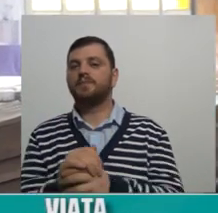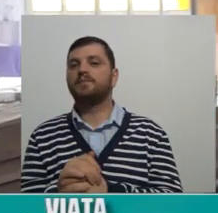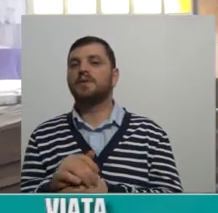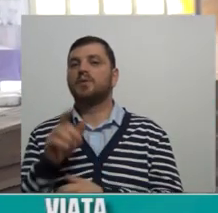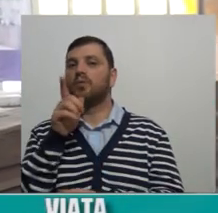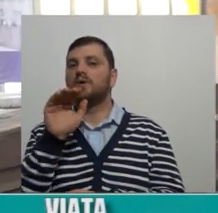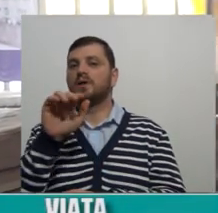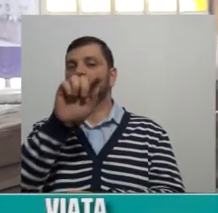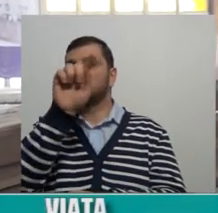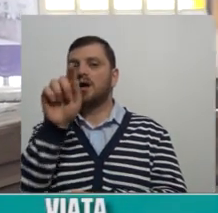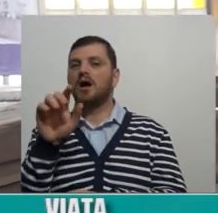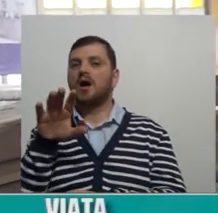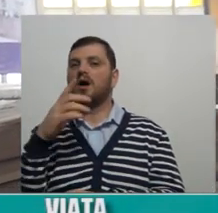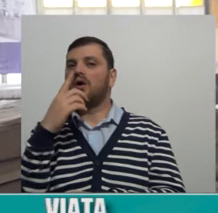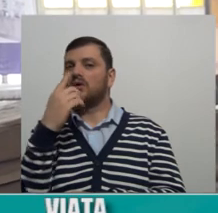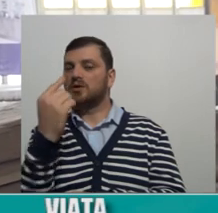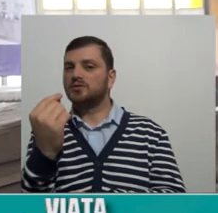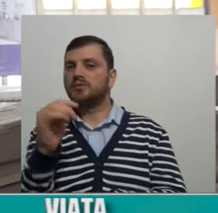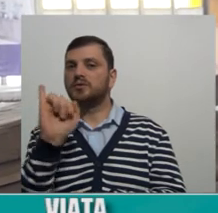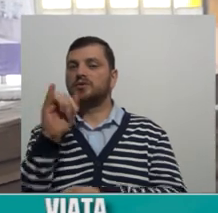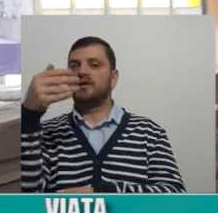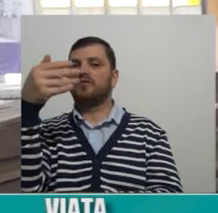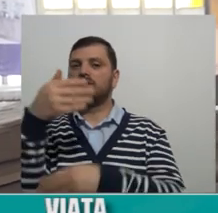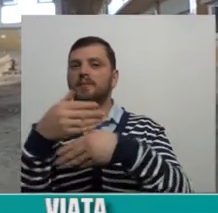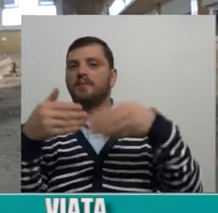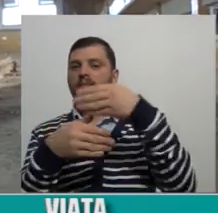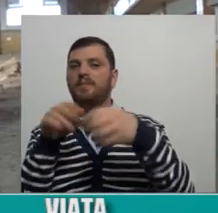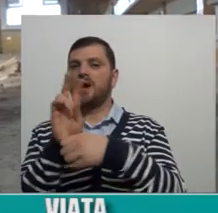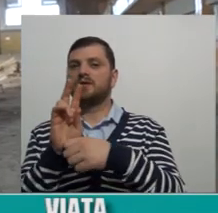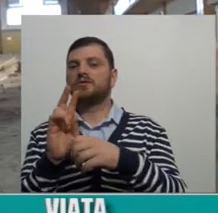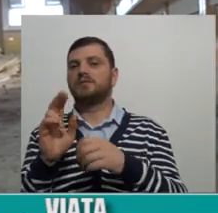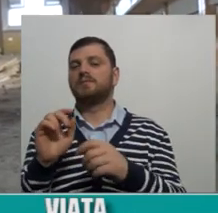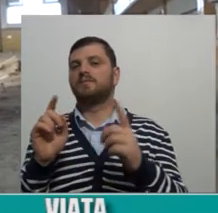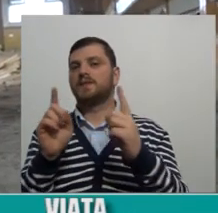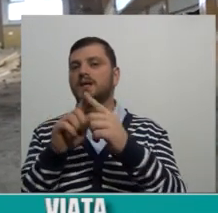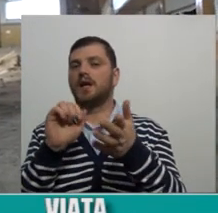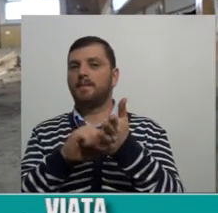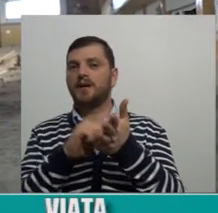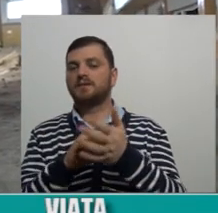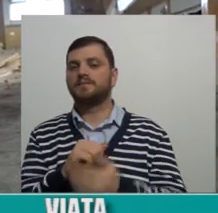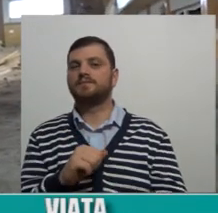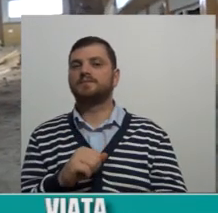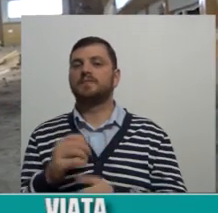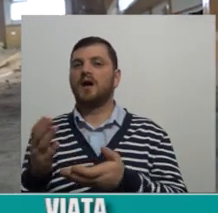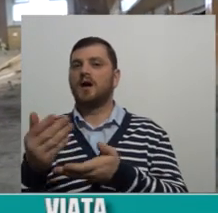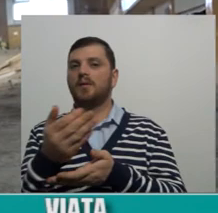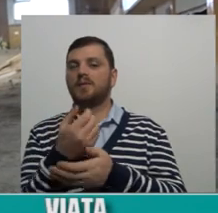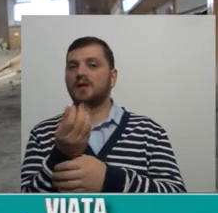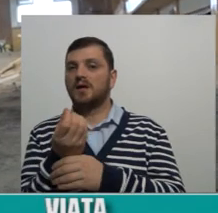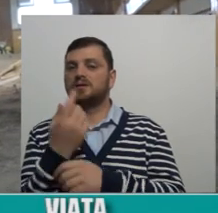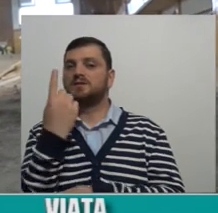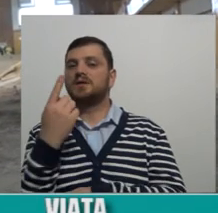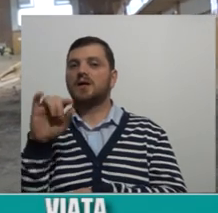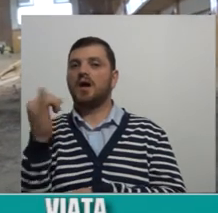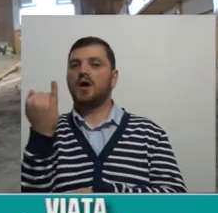La întrebările tehnice a oferit răspunsuri și lămuriri constructorul prezent la întâlnirea cu presa. De-abia am strâns datele, noi de